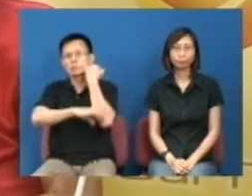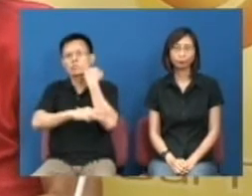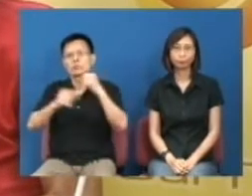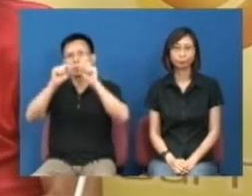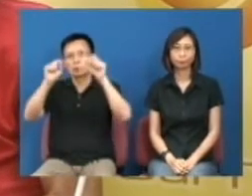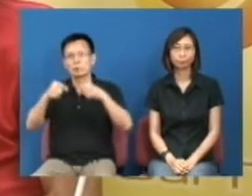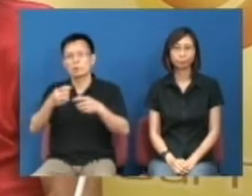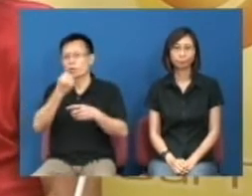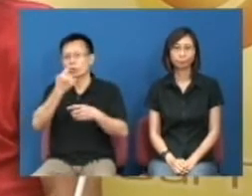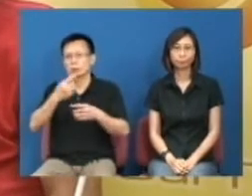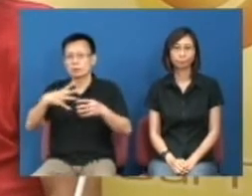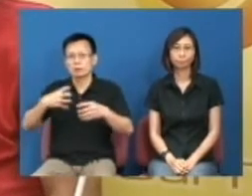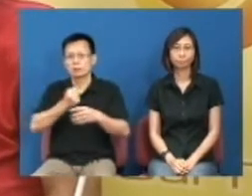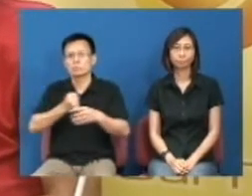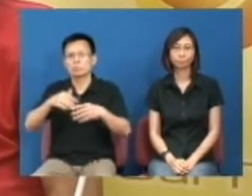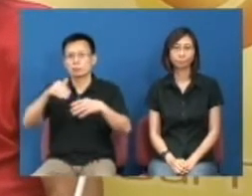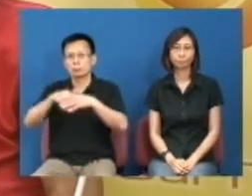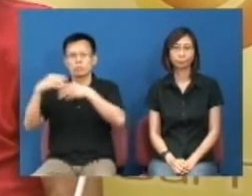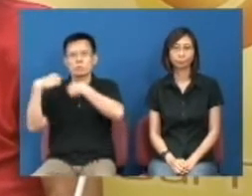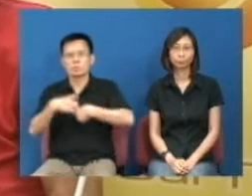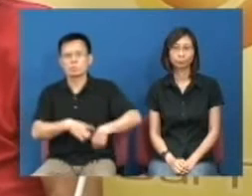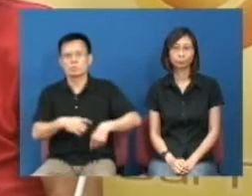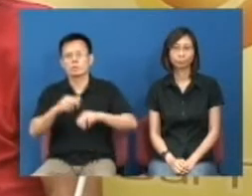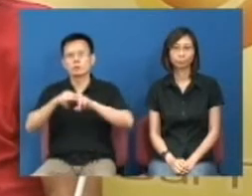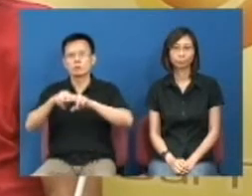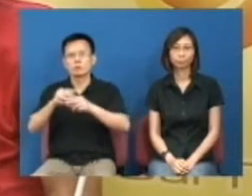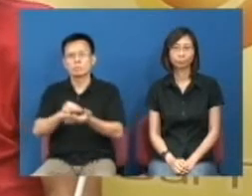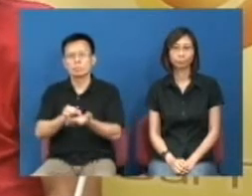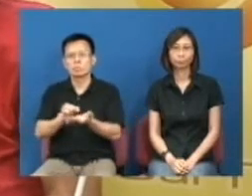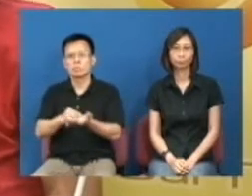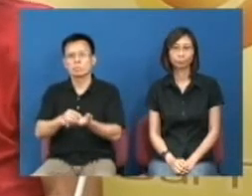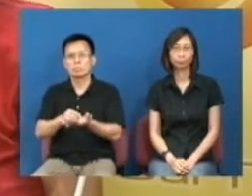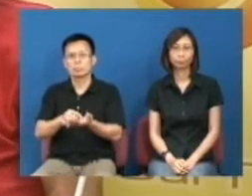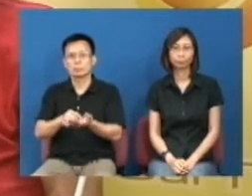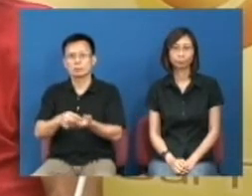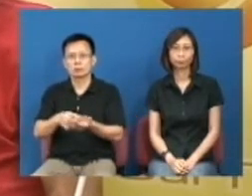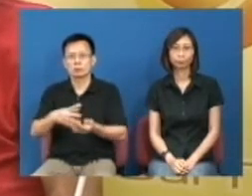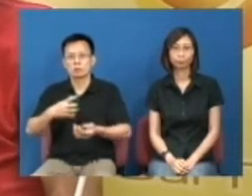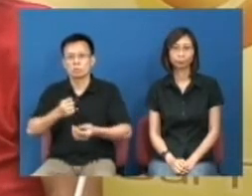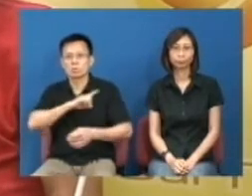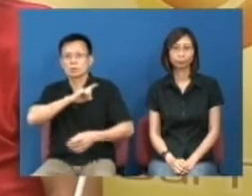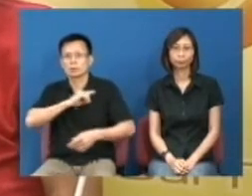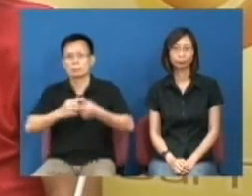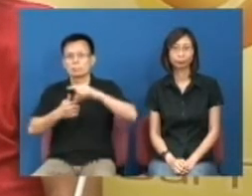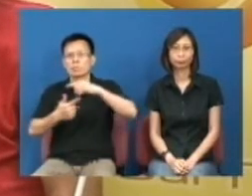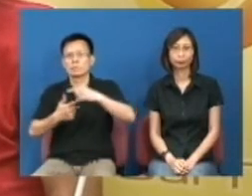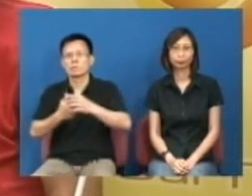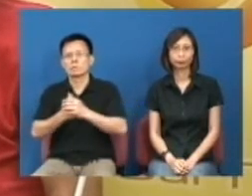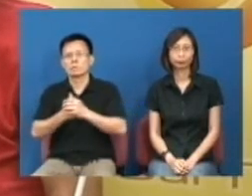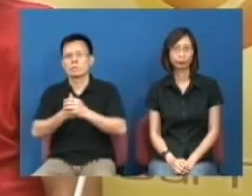在香港爭取普選，就是在中國的土地上面用自己的方式去